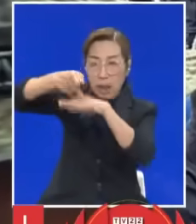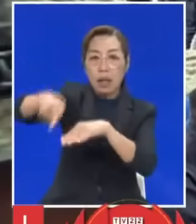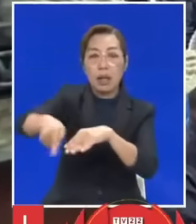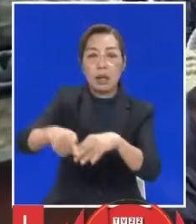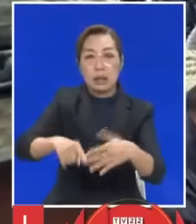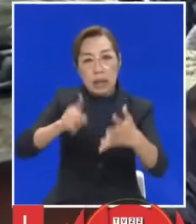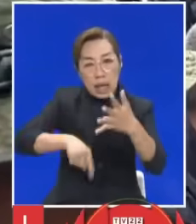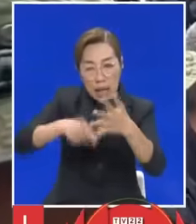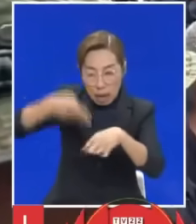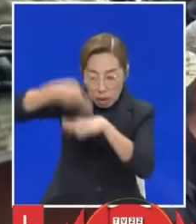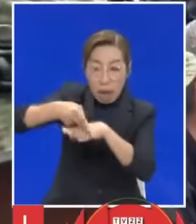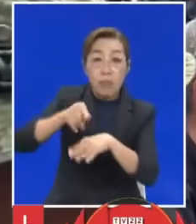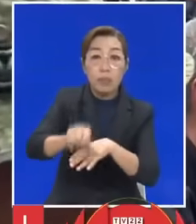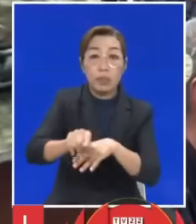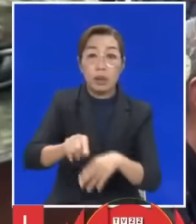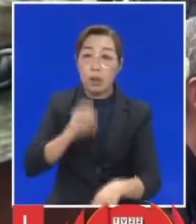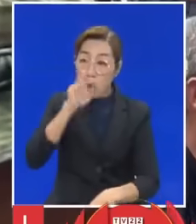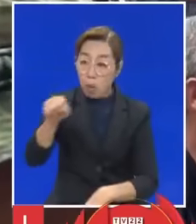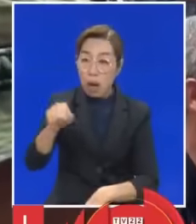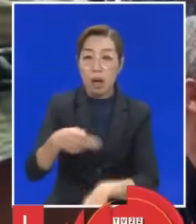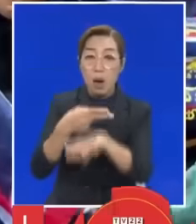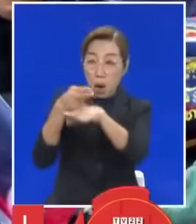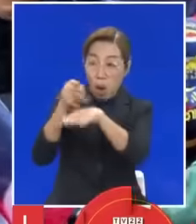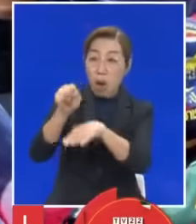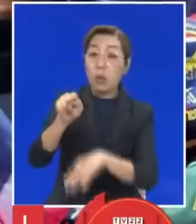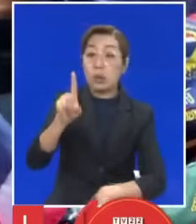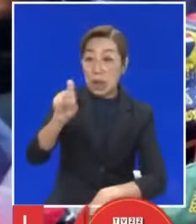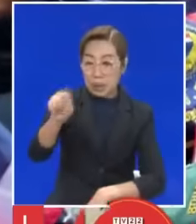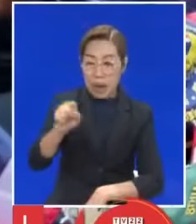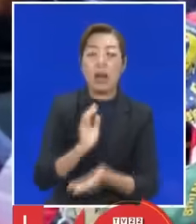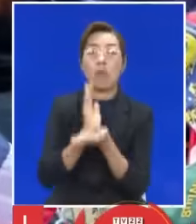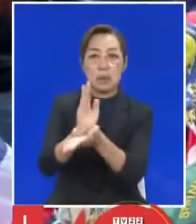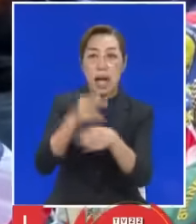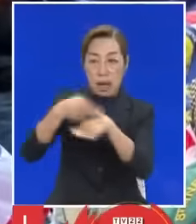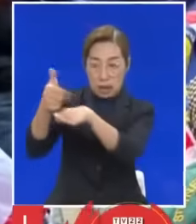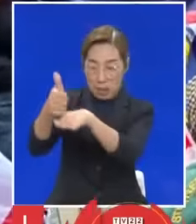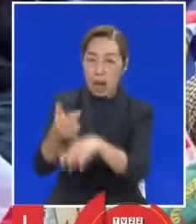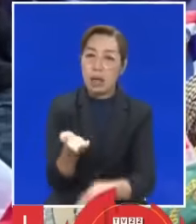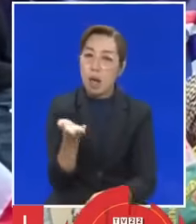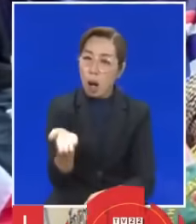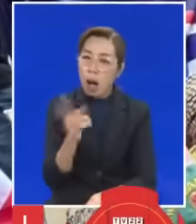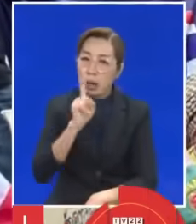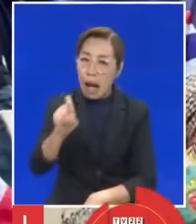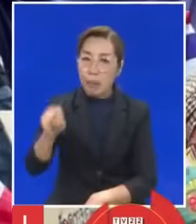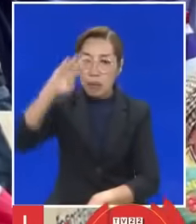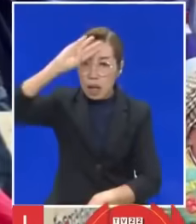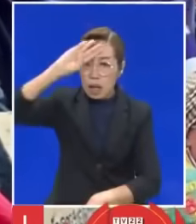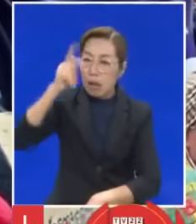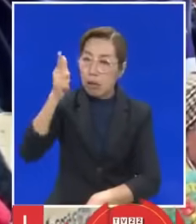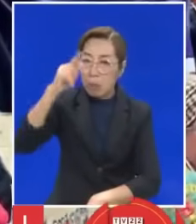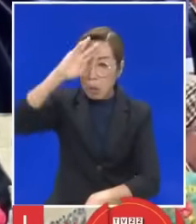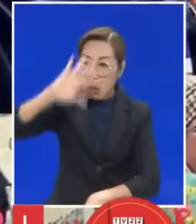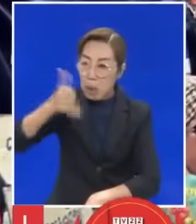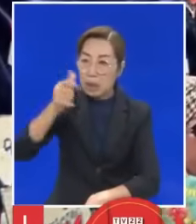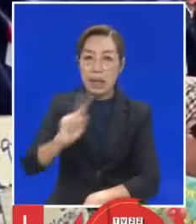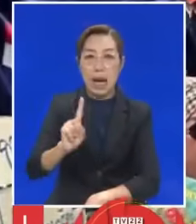ไว้ให้เสร็จศัพเลยว่ากล้องเนี่ยในเมอร์บอกว่าเสียเดี๋ยวเอามาให้บริจาคให้แล้วขอแจ้งหน่อยได้มยว่าอาการล่าสุดเป็นอย่างไรนะคะก็ยังคง